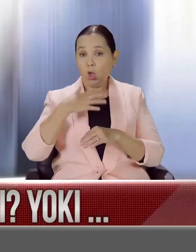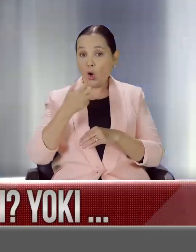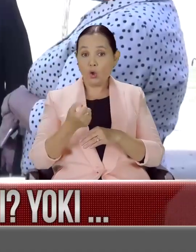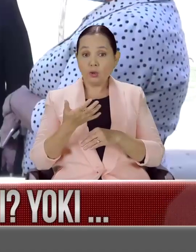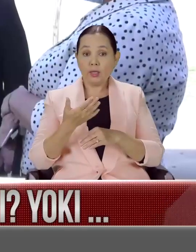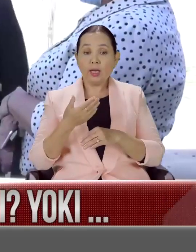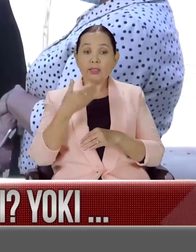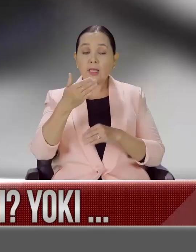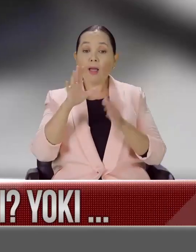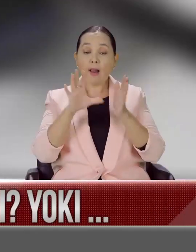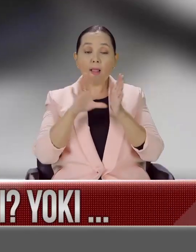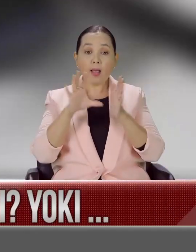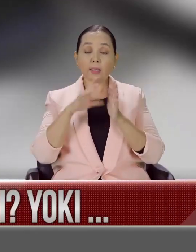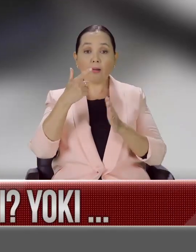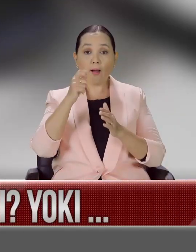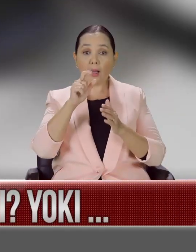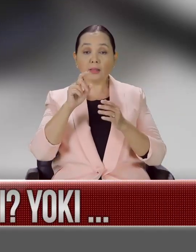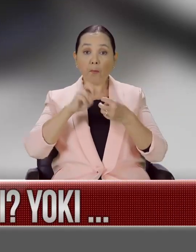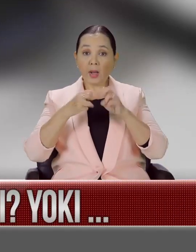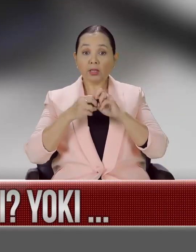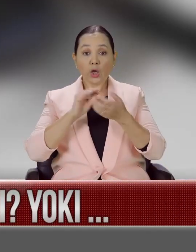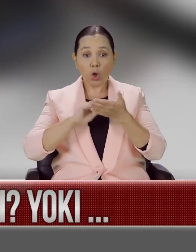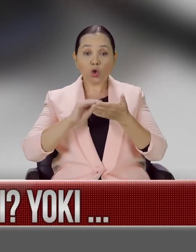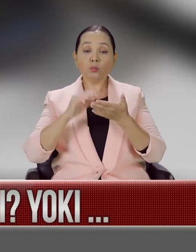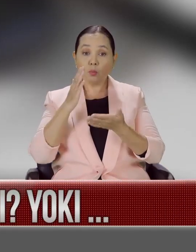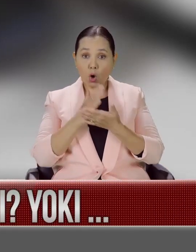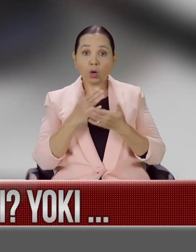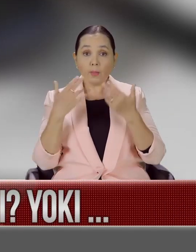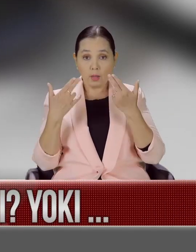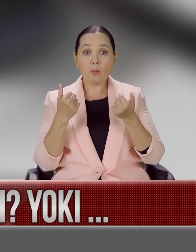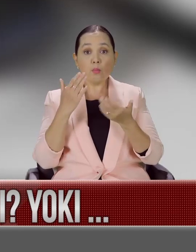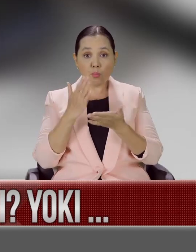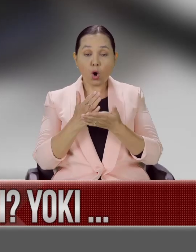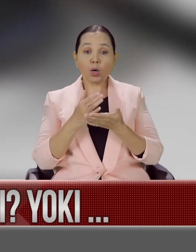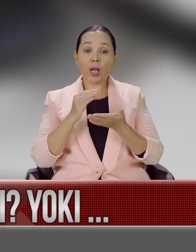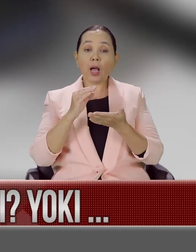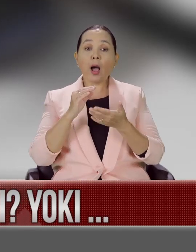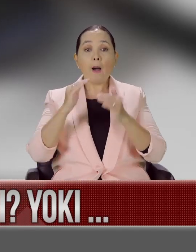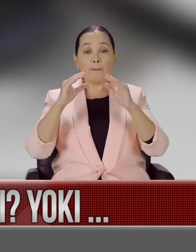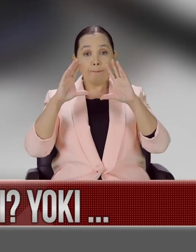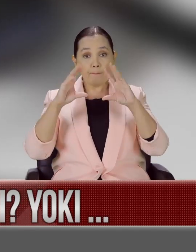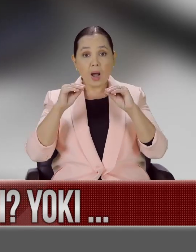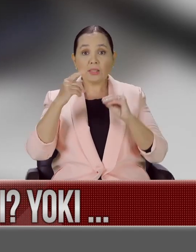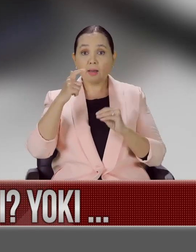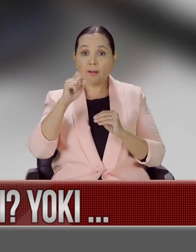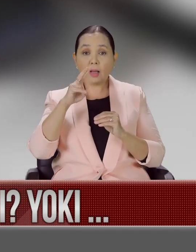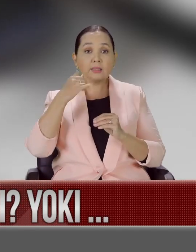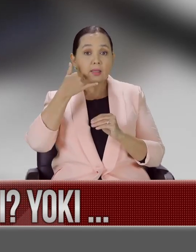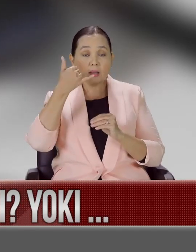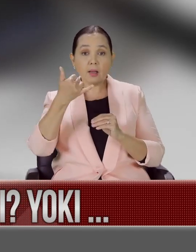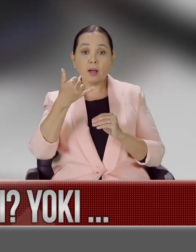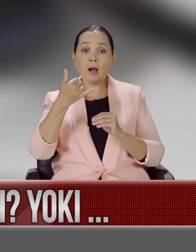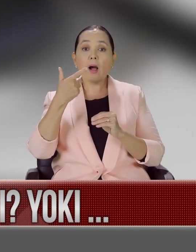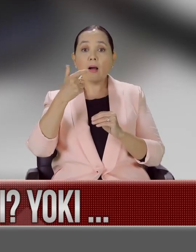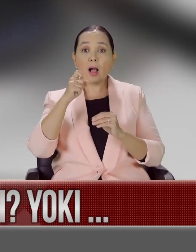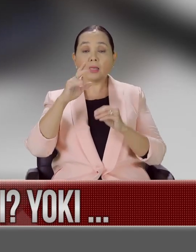norozi. Sizga elektr masalasi emas, gaz masalasi bo'yicha yozgan yozmalaringiz ko'rdim. Ha. Yozdilar, gaz pastdilar, elektr gazga telefon qildim,